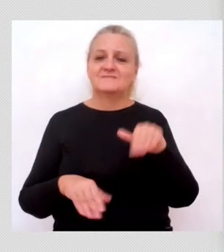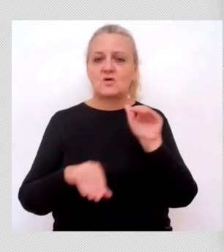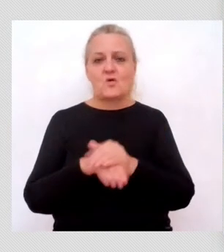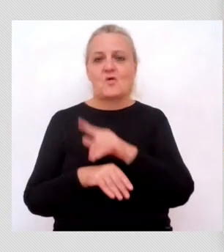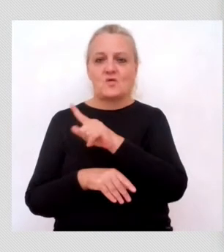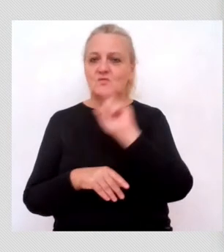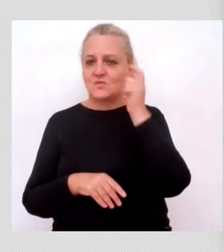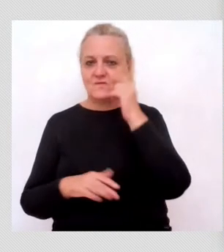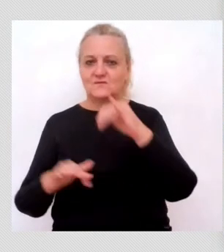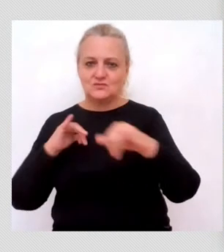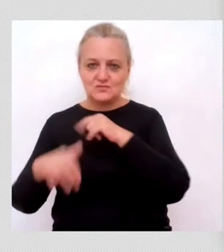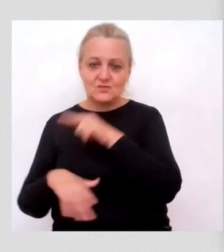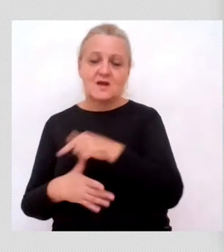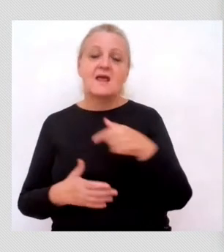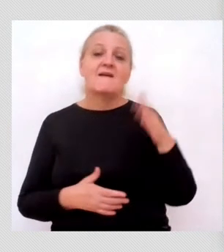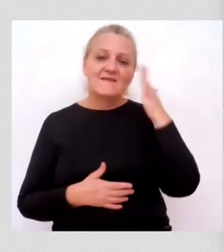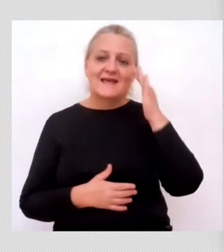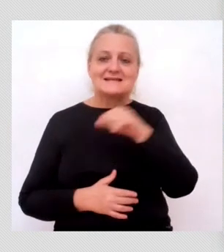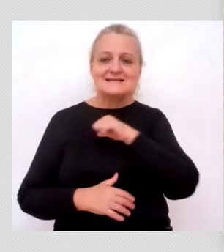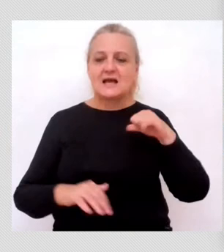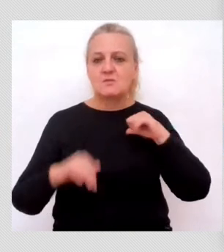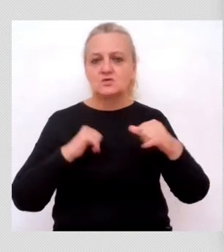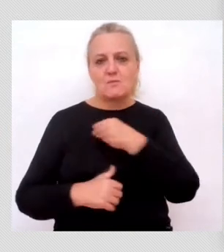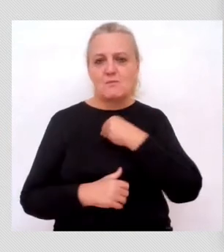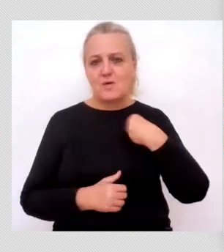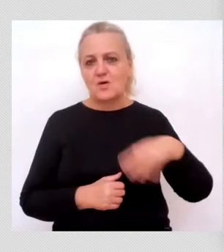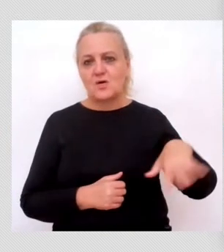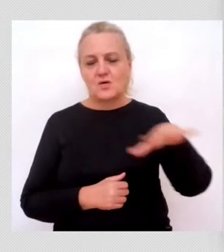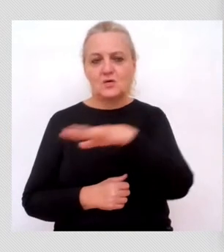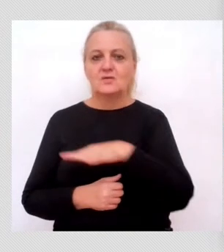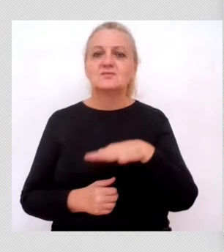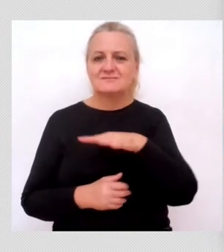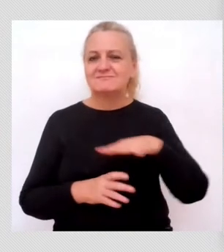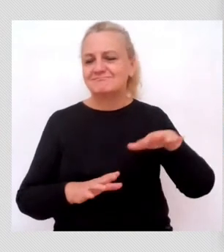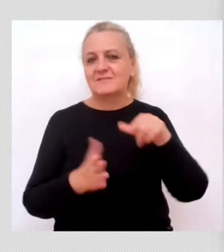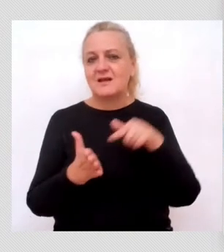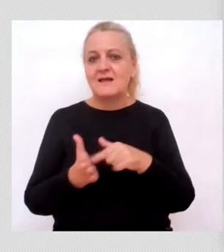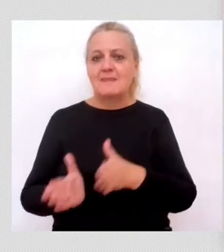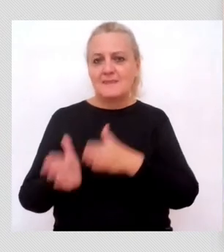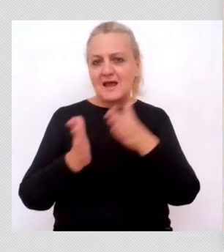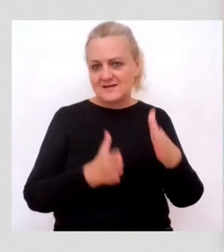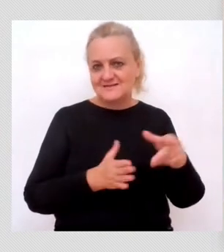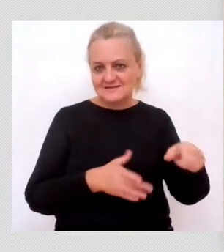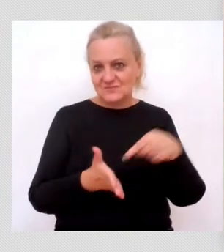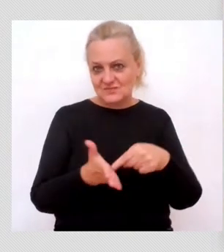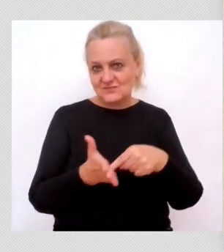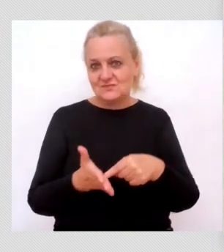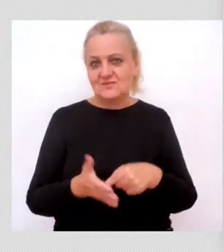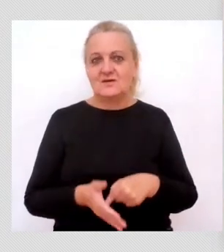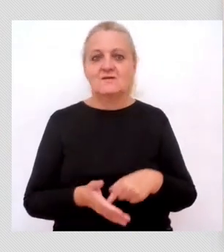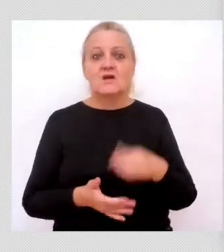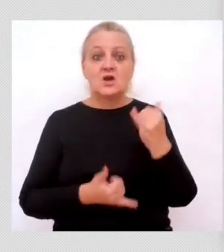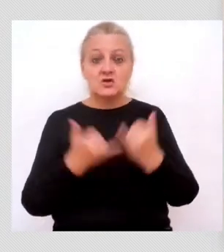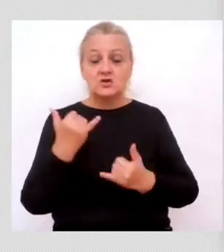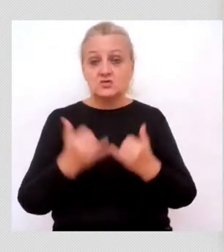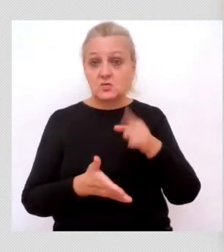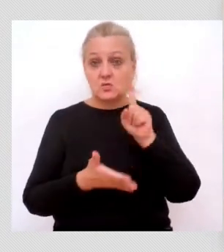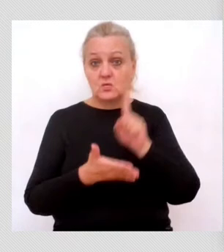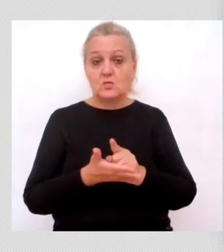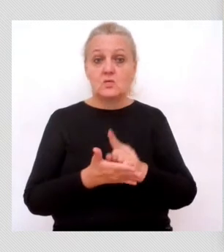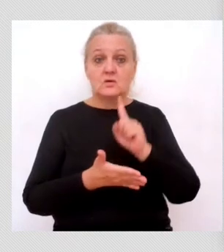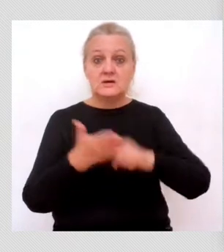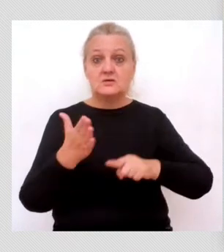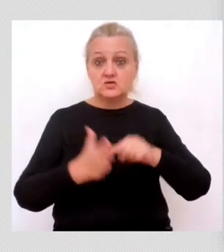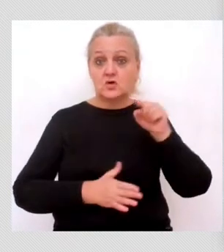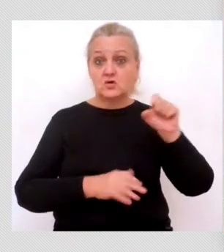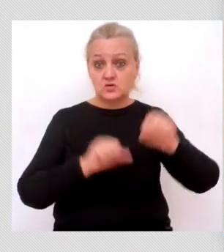wiedzą doskonale, że samorządy, polskie samorządy terytorialne są następne w kolejce. Jak się uda zlikwidować kastę sędziowską,